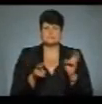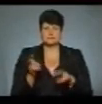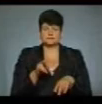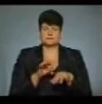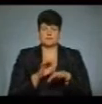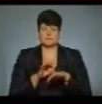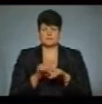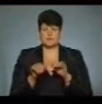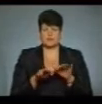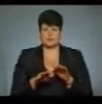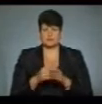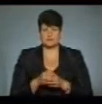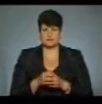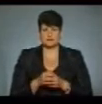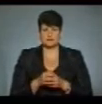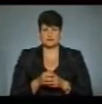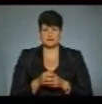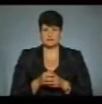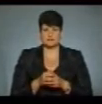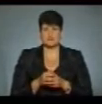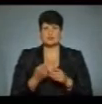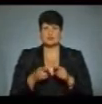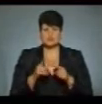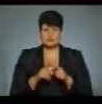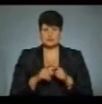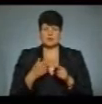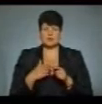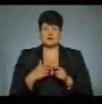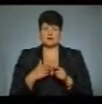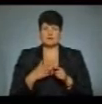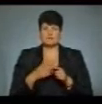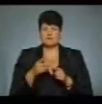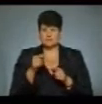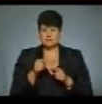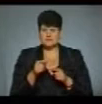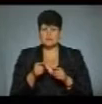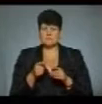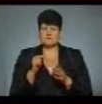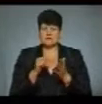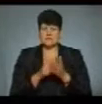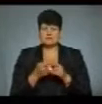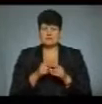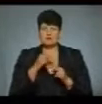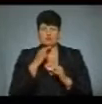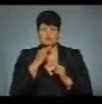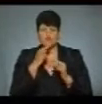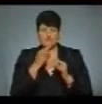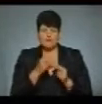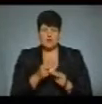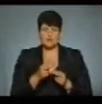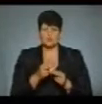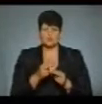проведення. Акцію організовувала коаліція громадських організацій Тернополя. Основна мета цієї акції – це привернути увагу, а